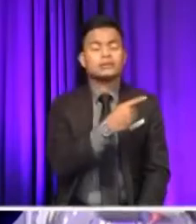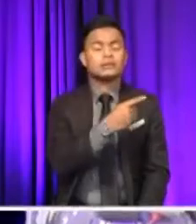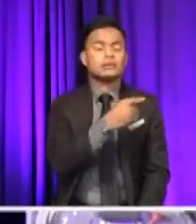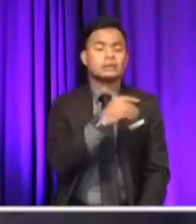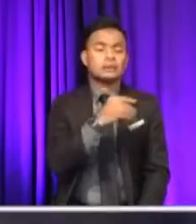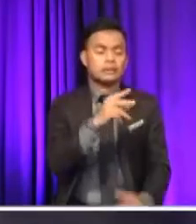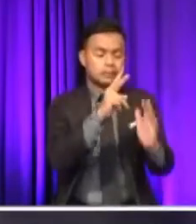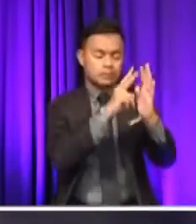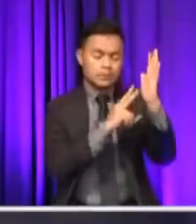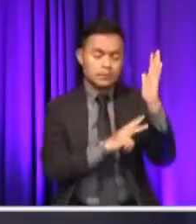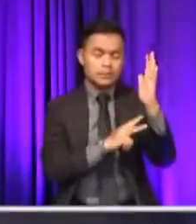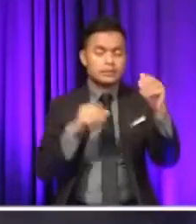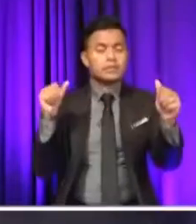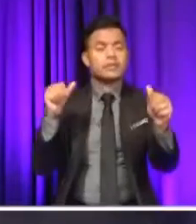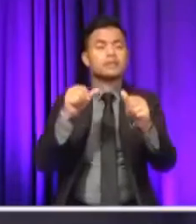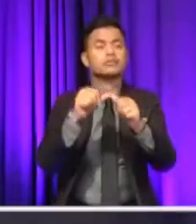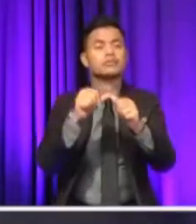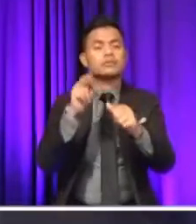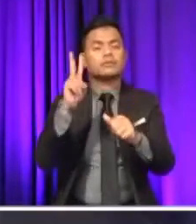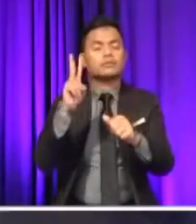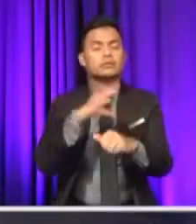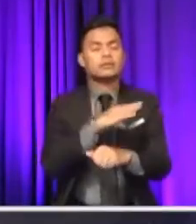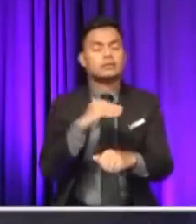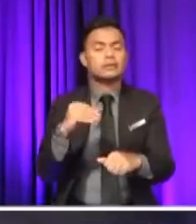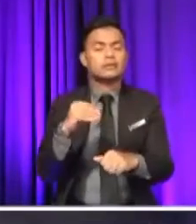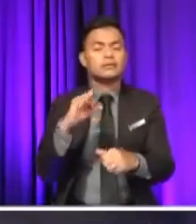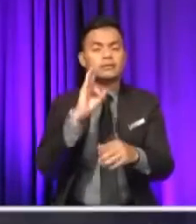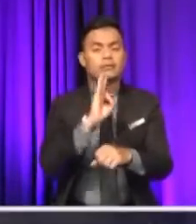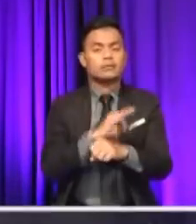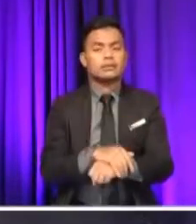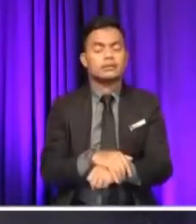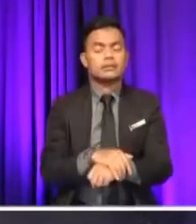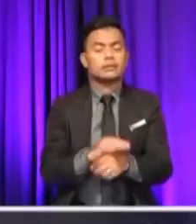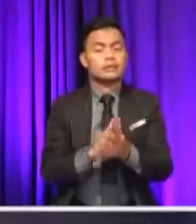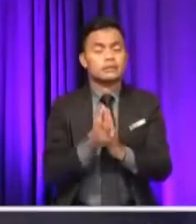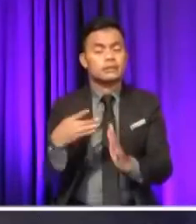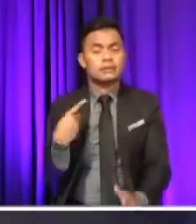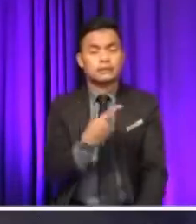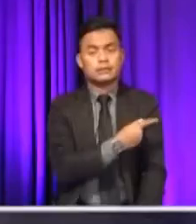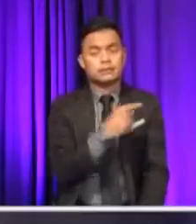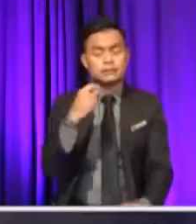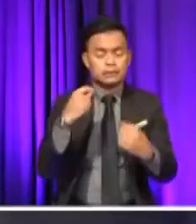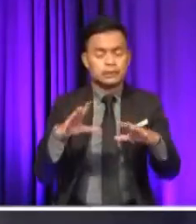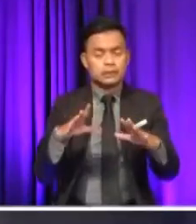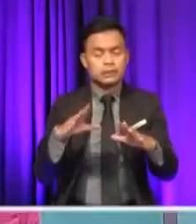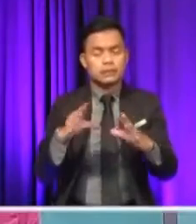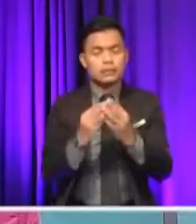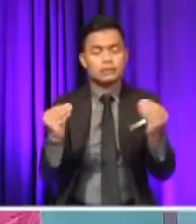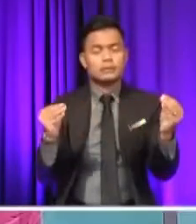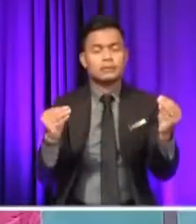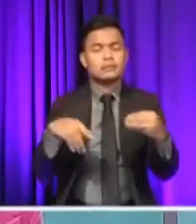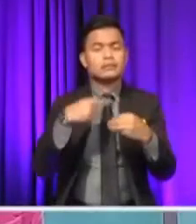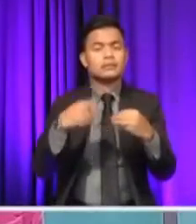baik, multimeter cikgu ya. Okey, silakan cikgu. Okey, so kita dah habis tentang tajuk elektrik. Kita masuk kepada lagi satu